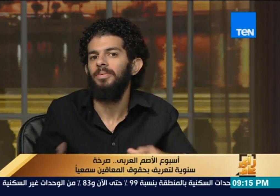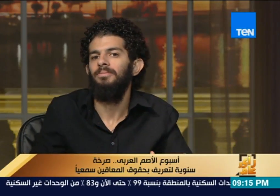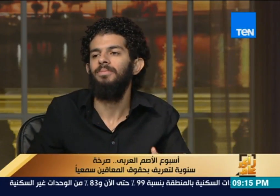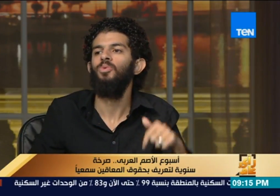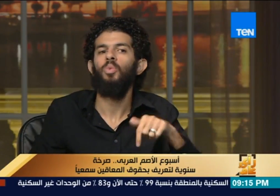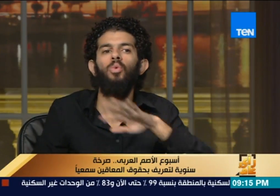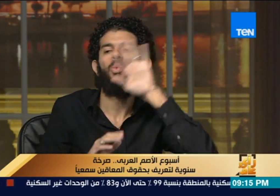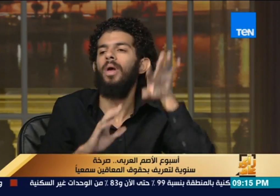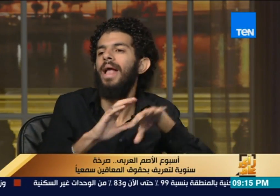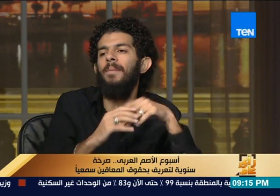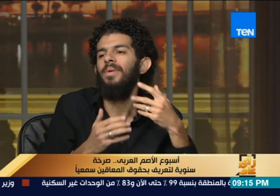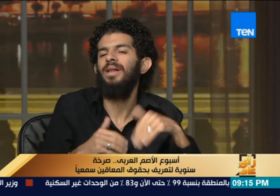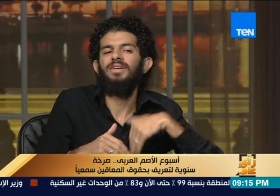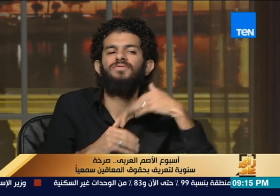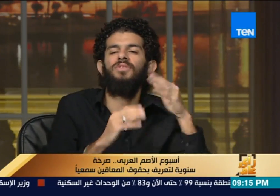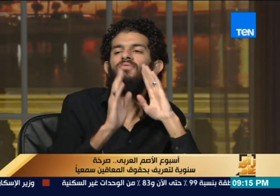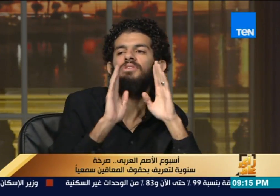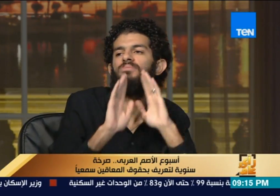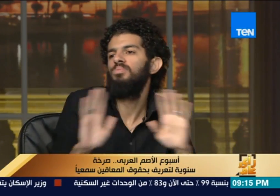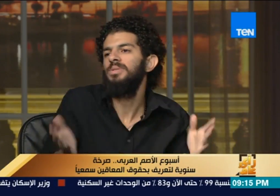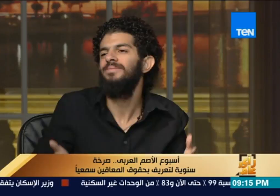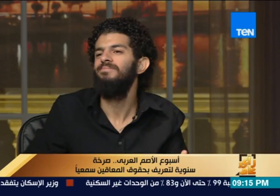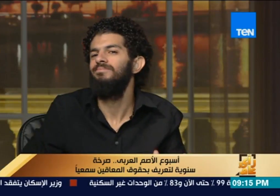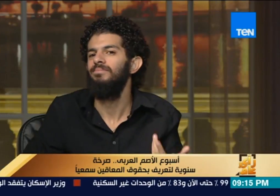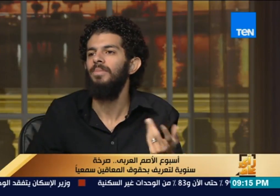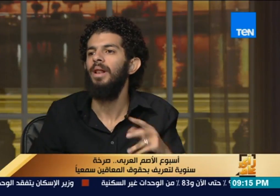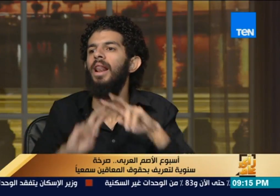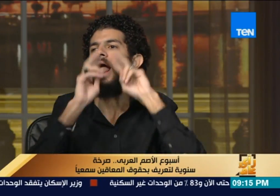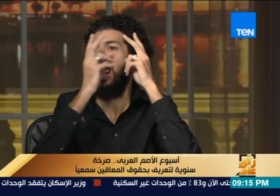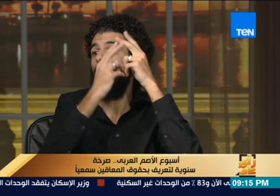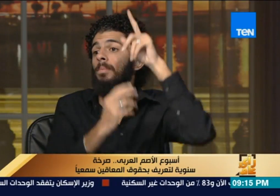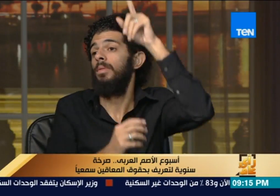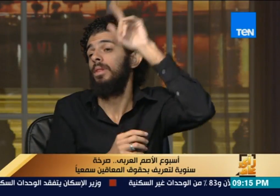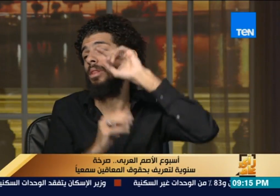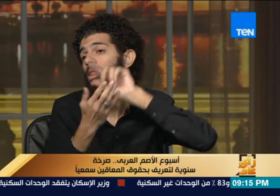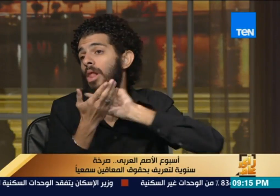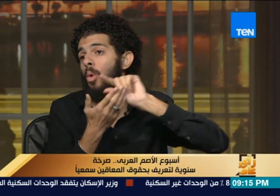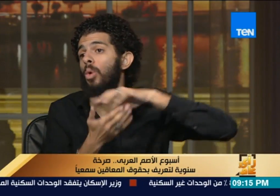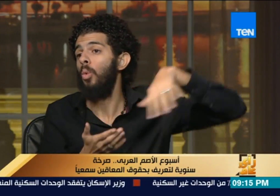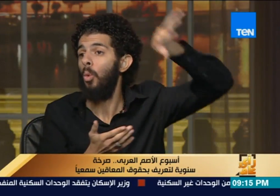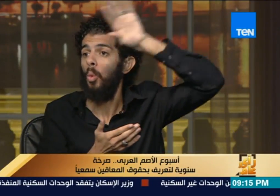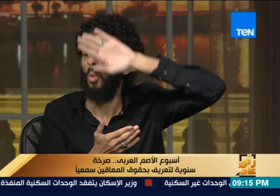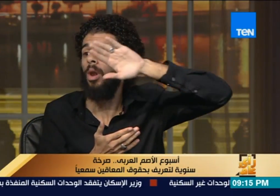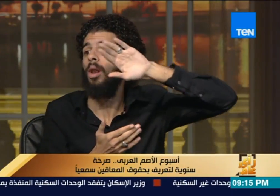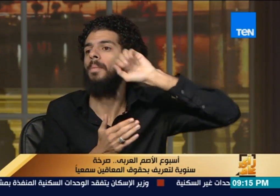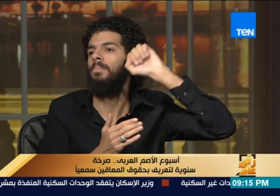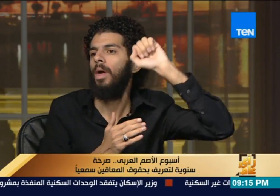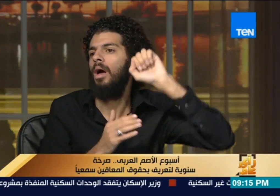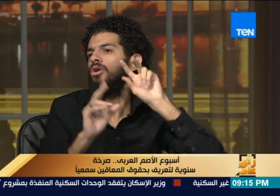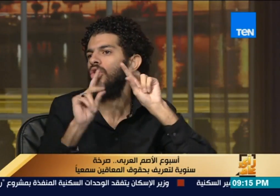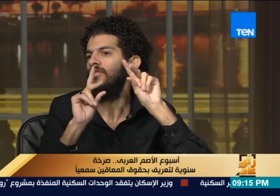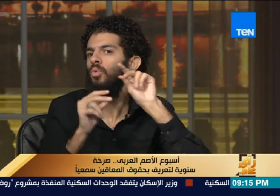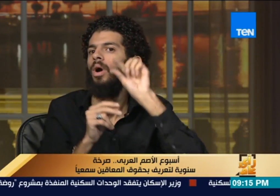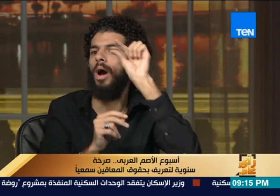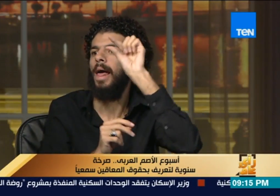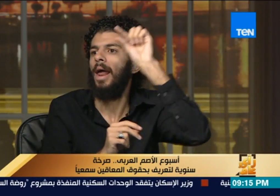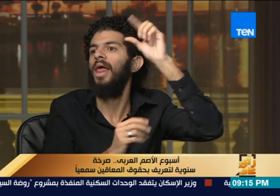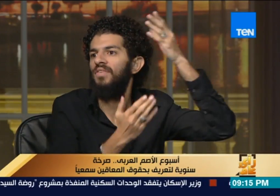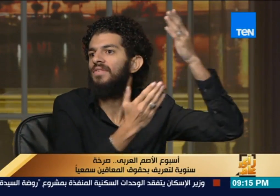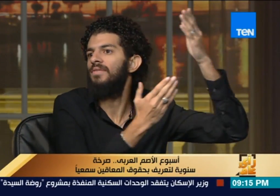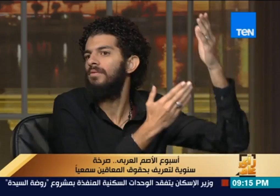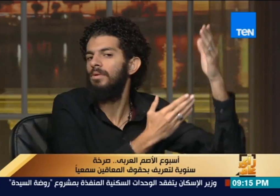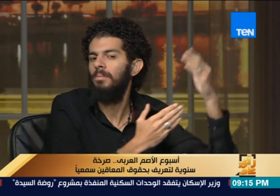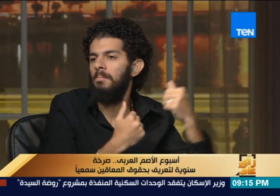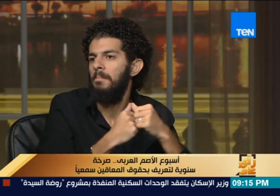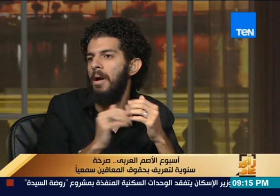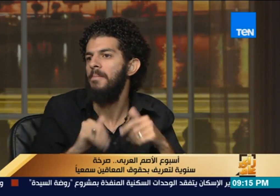قدمت بروتوكولات ان حابين ان احنا يبقى في صفحه خاصه، قصدي قناه خاصه للصوم.